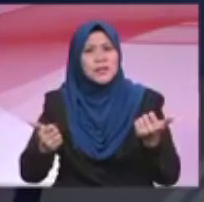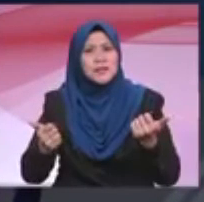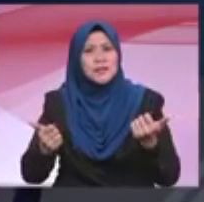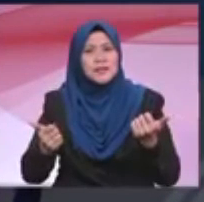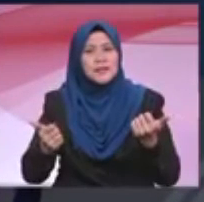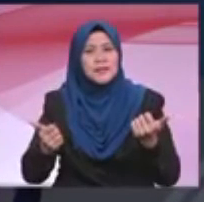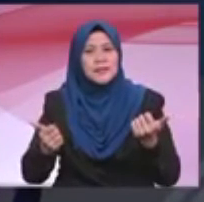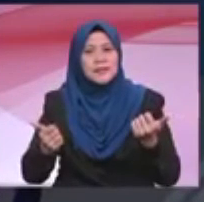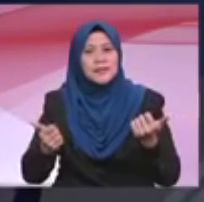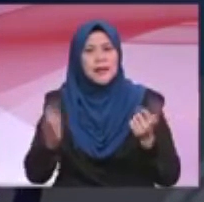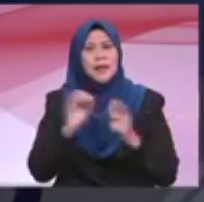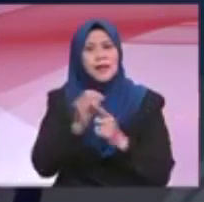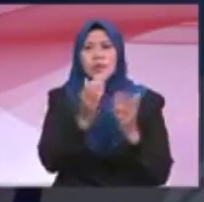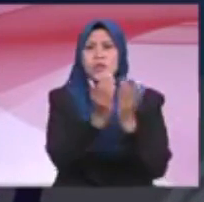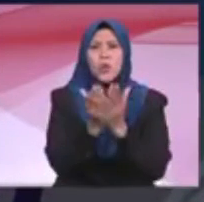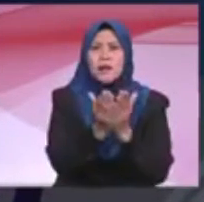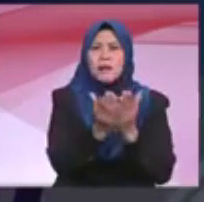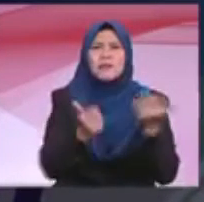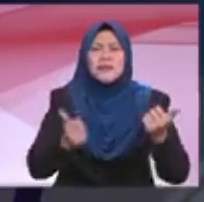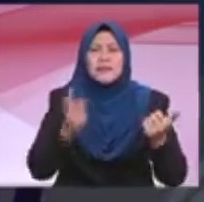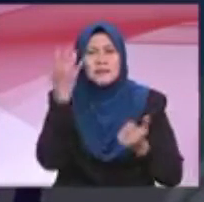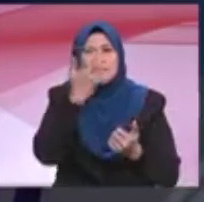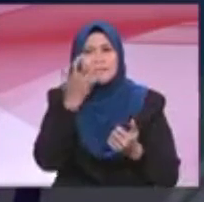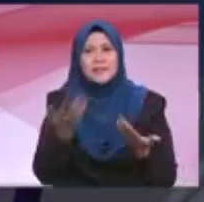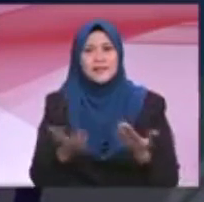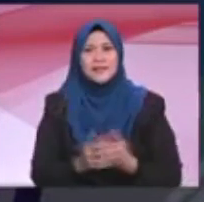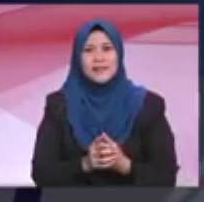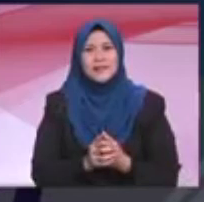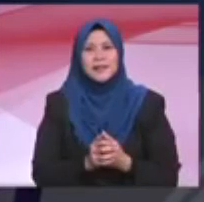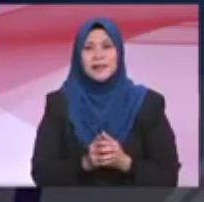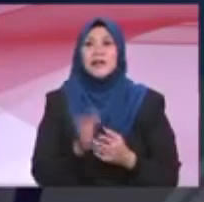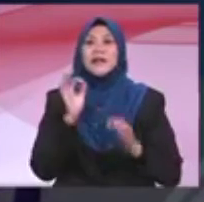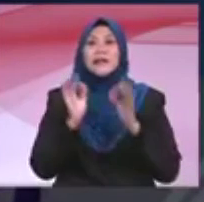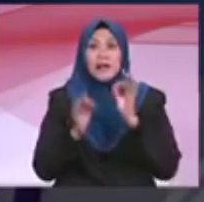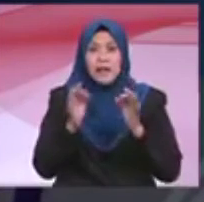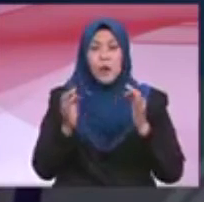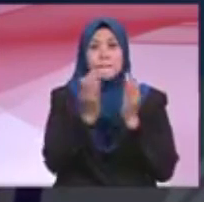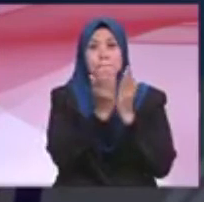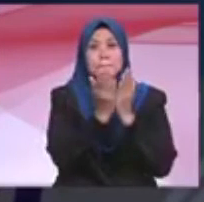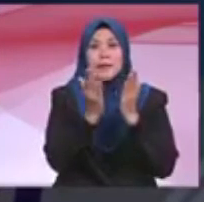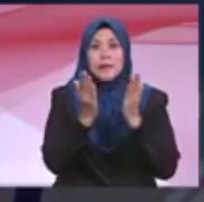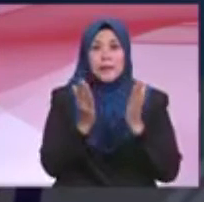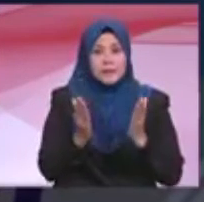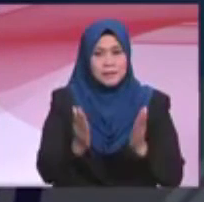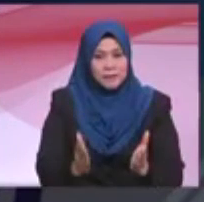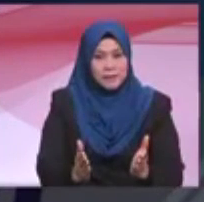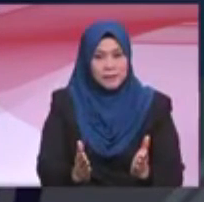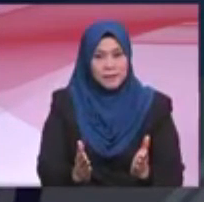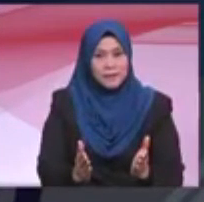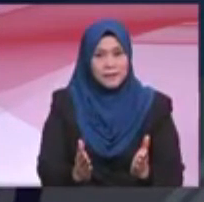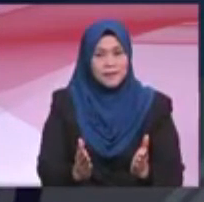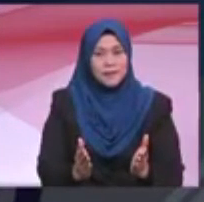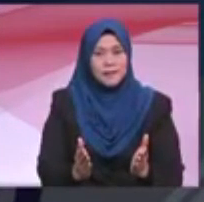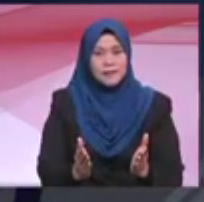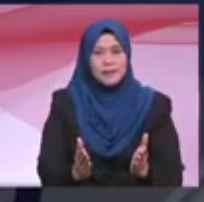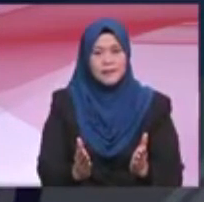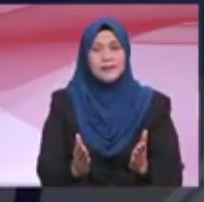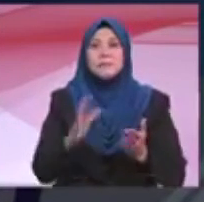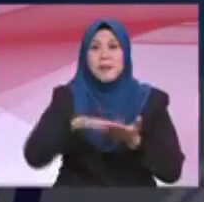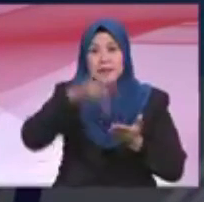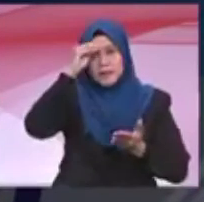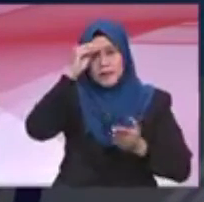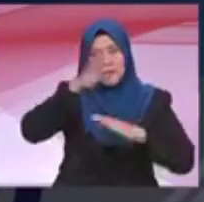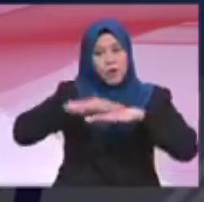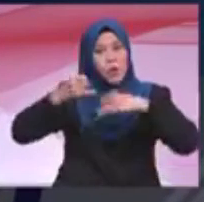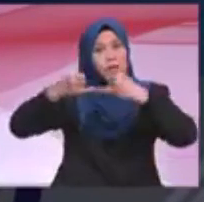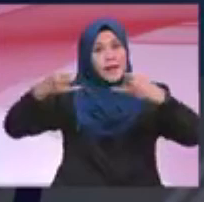MCO? Memang ataupun dia sekolah. Sebab itu belajar. Jika ada belajar sebab dia lah secara di online kan. So